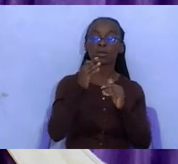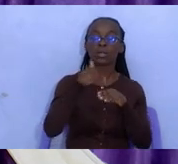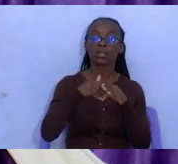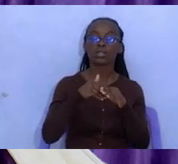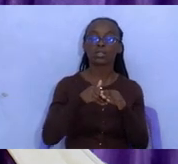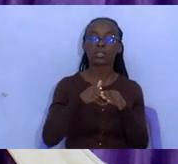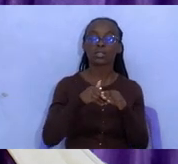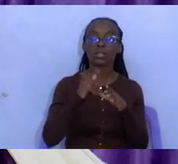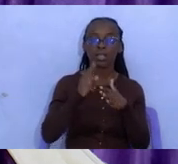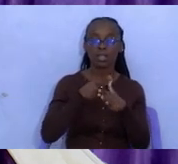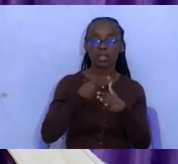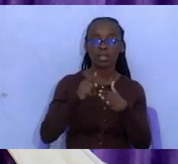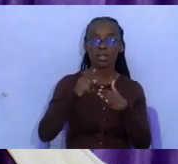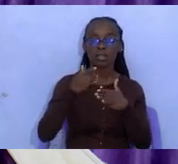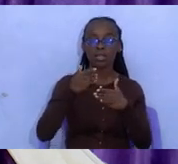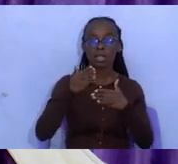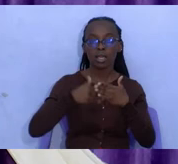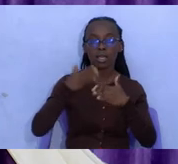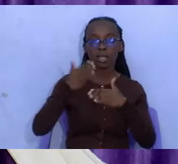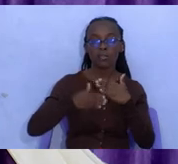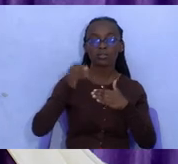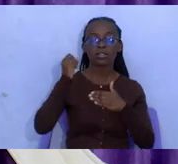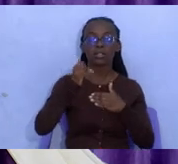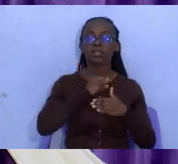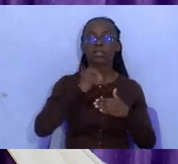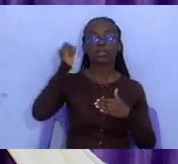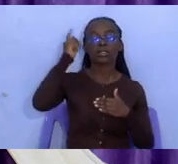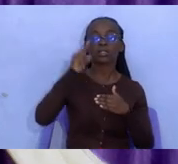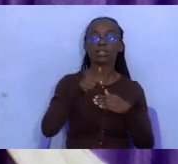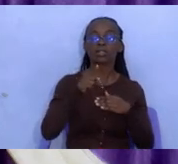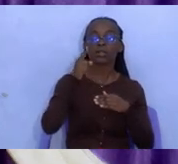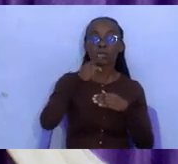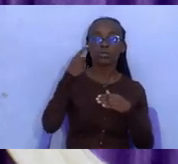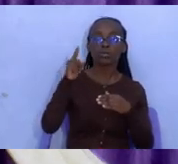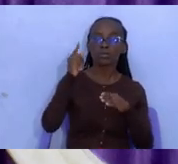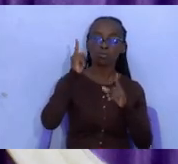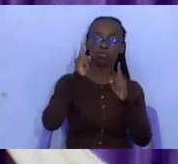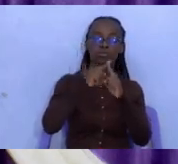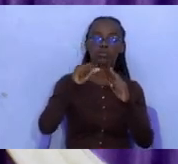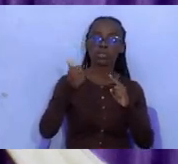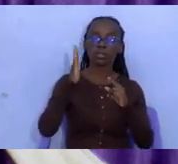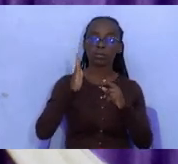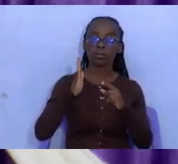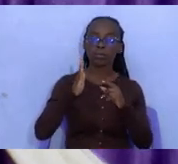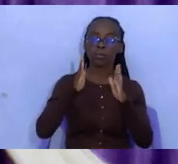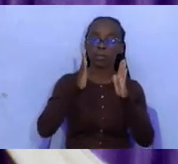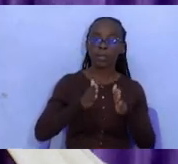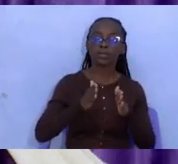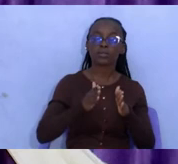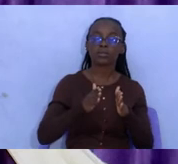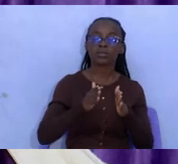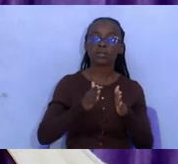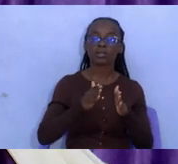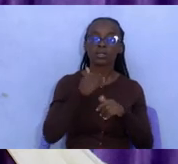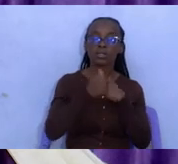Then kabla nikuelewe umeenda kwa mwingine. So kabla pia kuelewe uko kwa mwingine, 10 years imekatika.